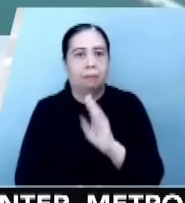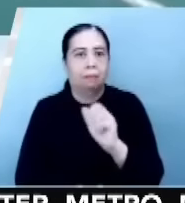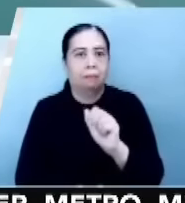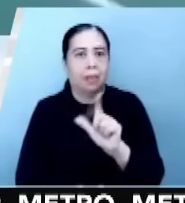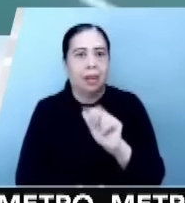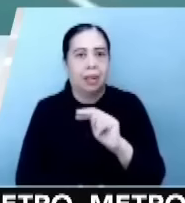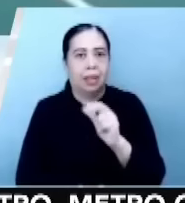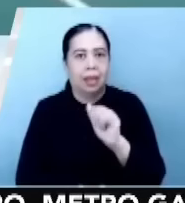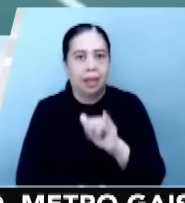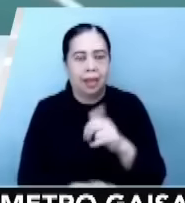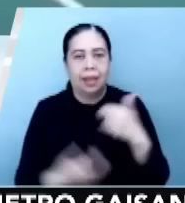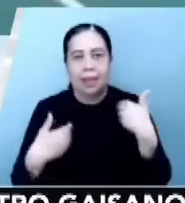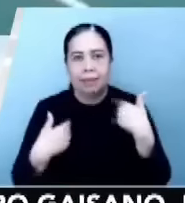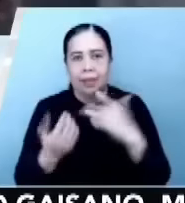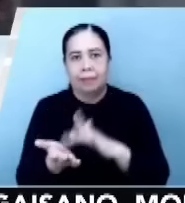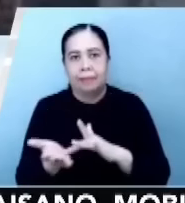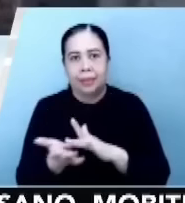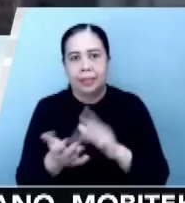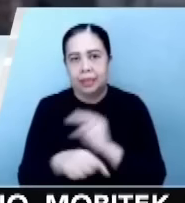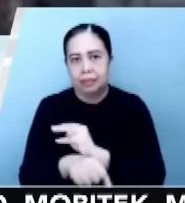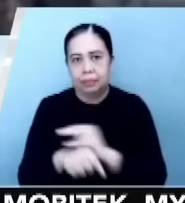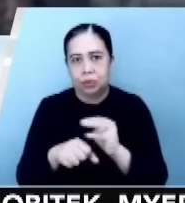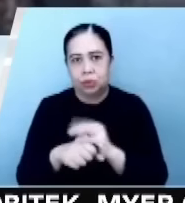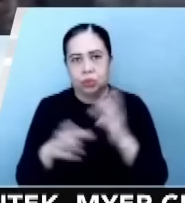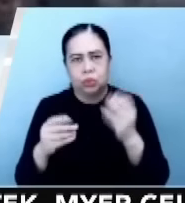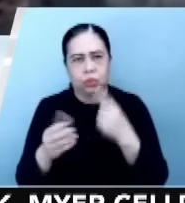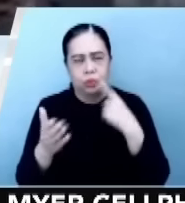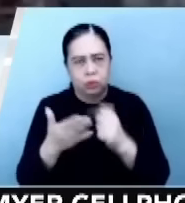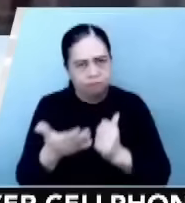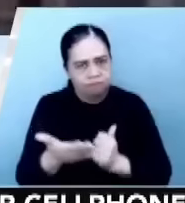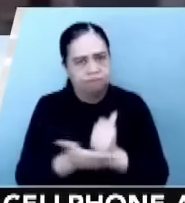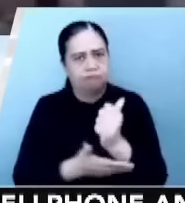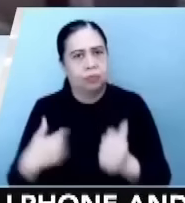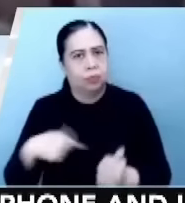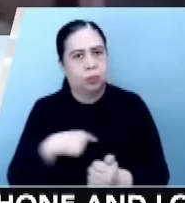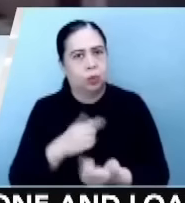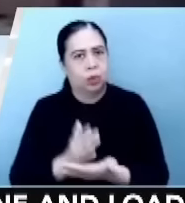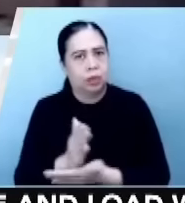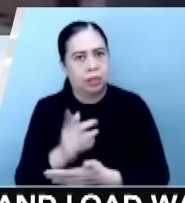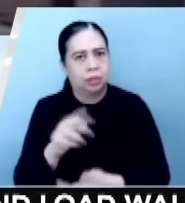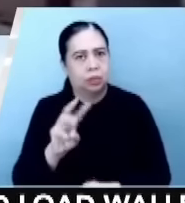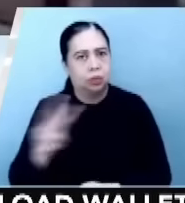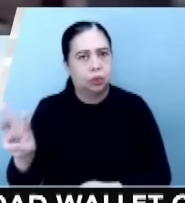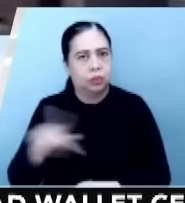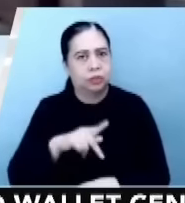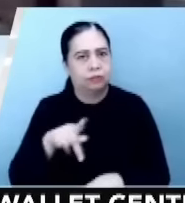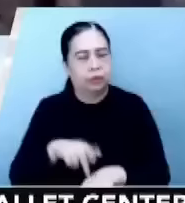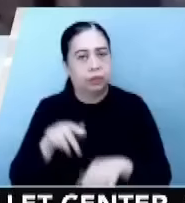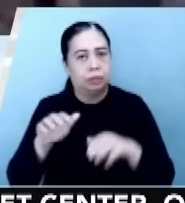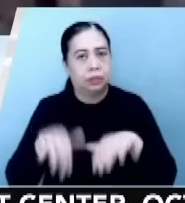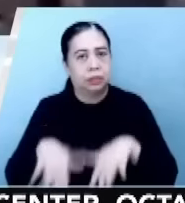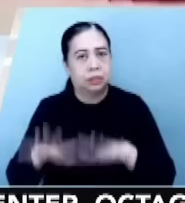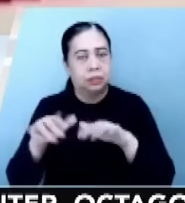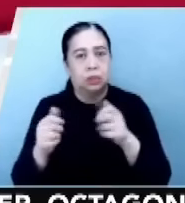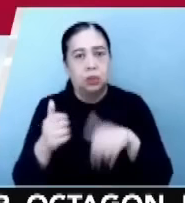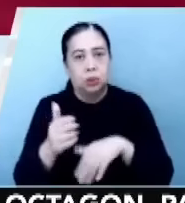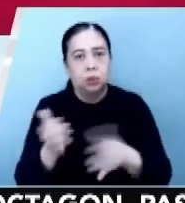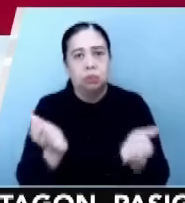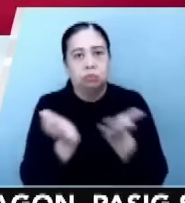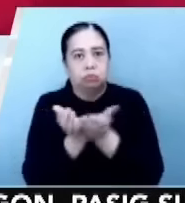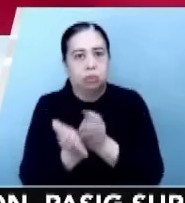mission sa isla. Nais daw nilang i-assert ang ating karapatan sa West Philippine Sea sa pamamagitan ng pagsakay sa balangay